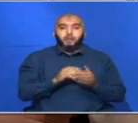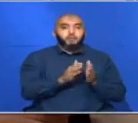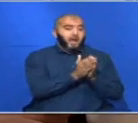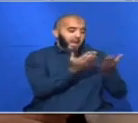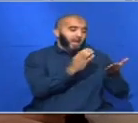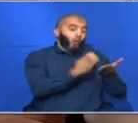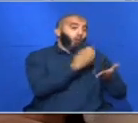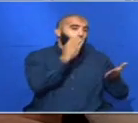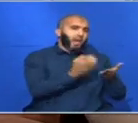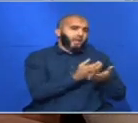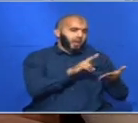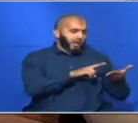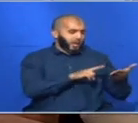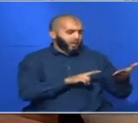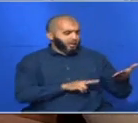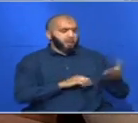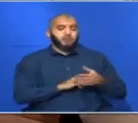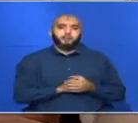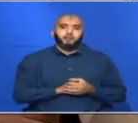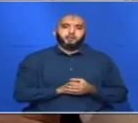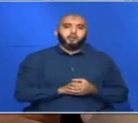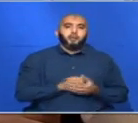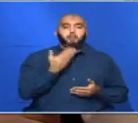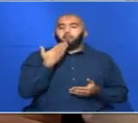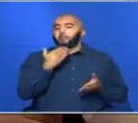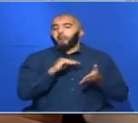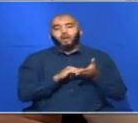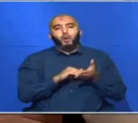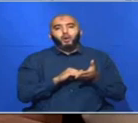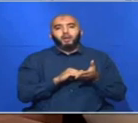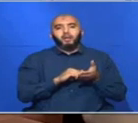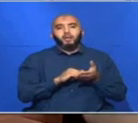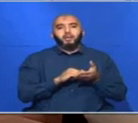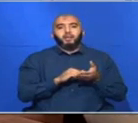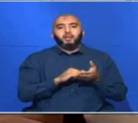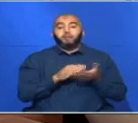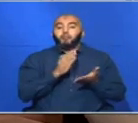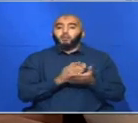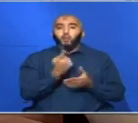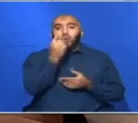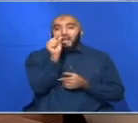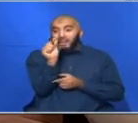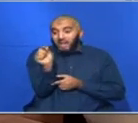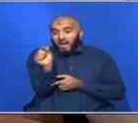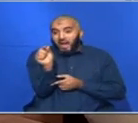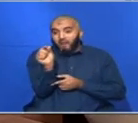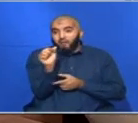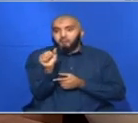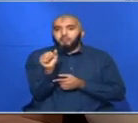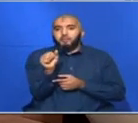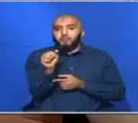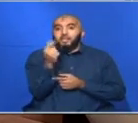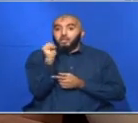واعلم بانك في اعظم ذكرين من قرا حرفا من القران الكريم كان له